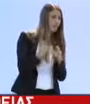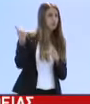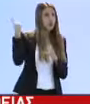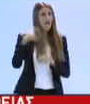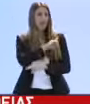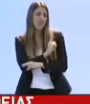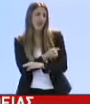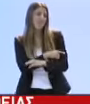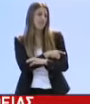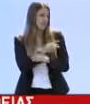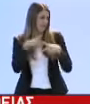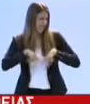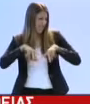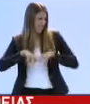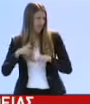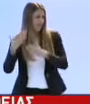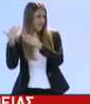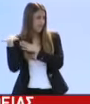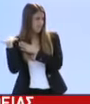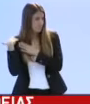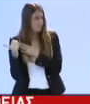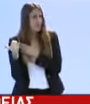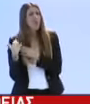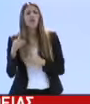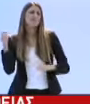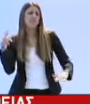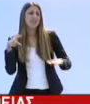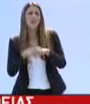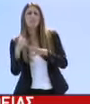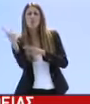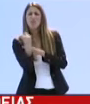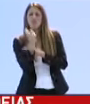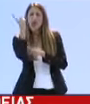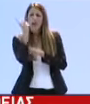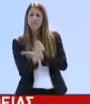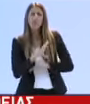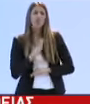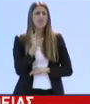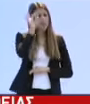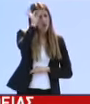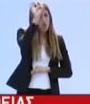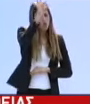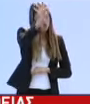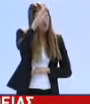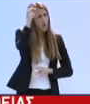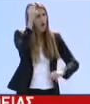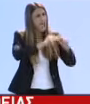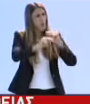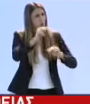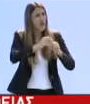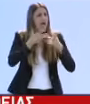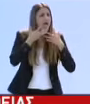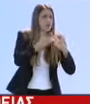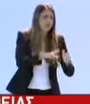κρατική ευθύνη. Αποκλείουμε τον τραπεζικό δανεισμό για λειτουργικές και εκλογικές δαπάνες.